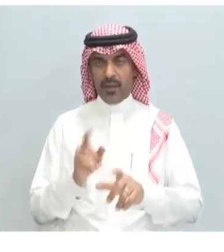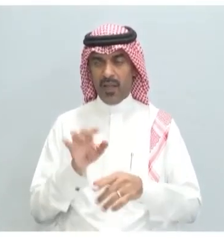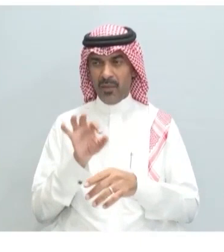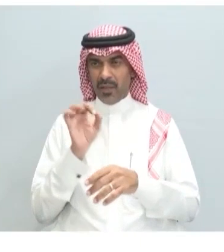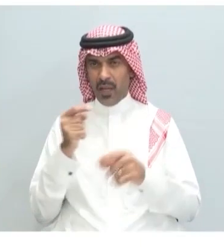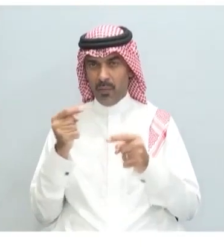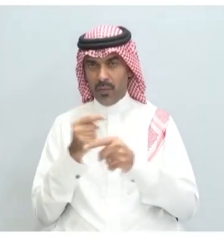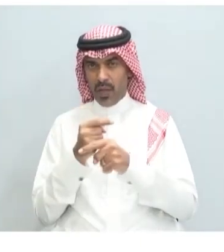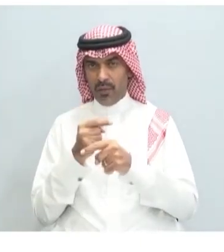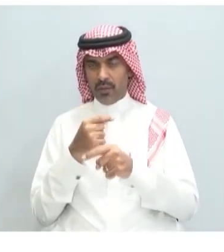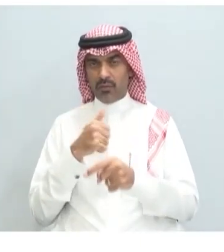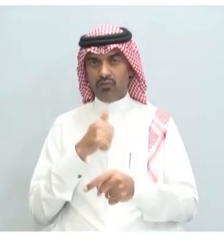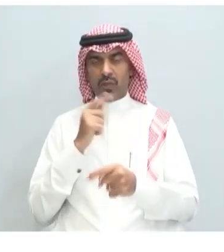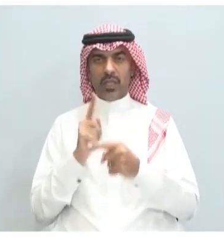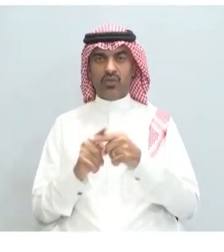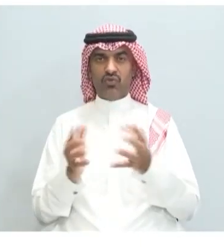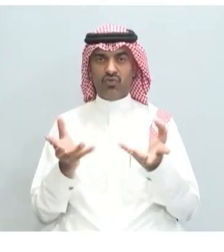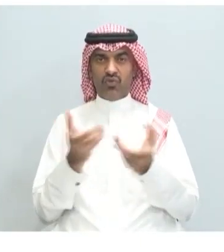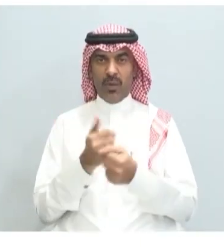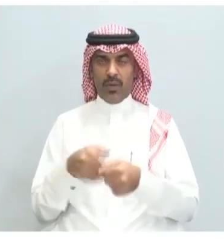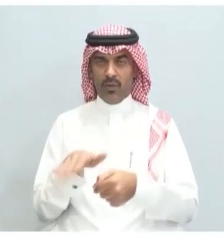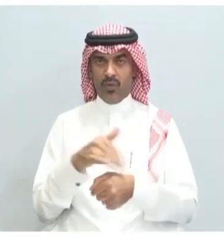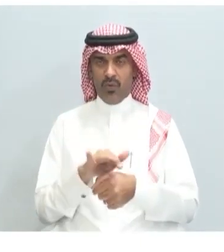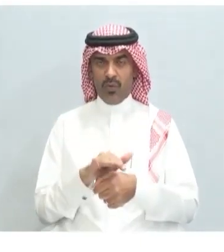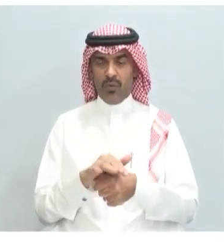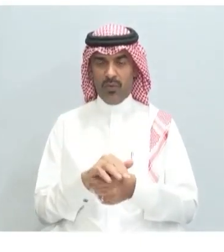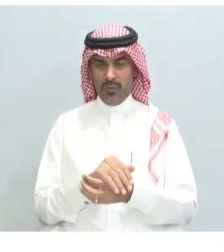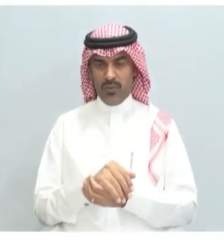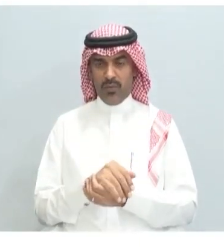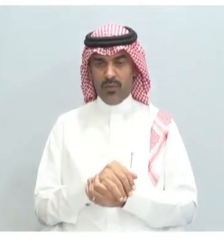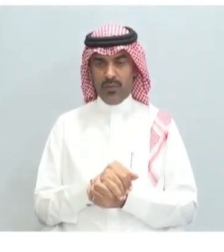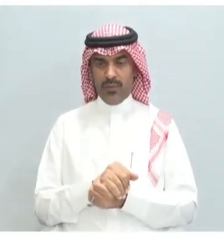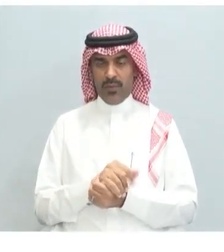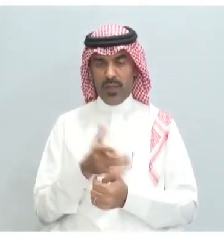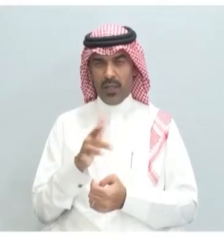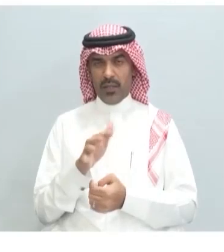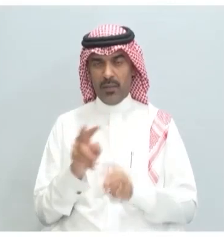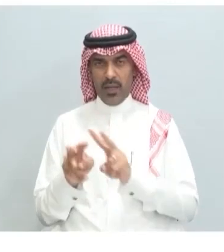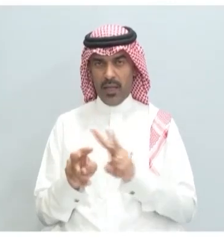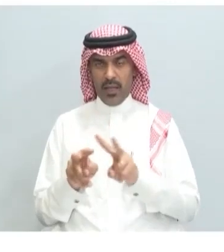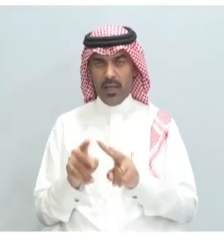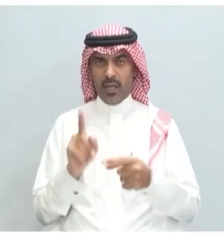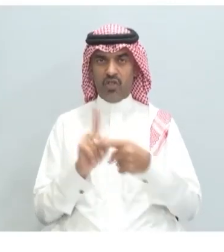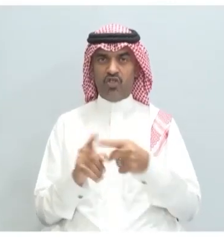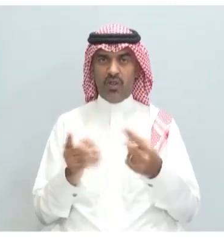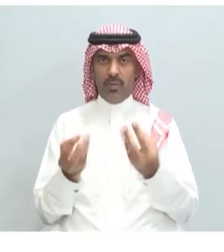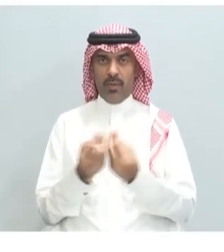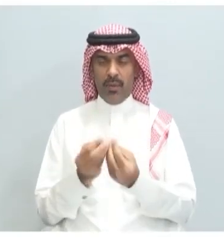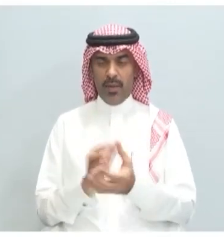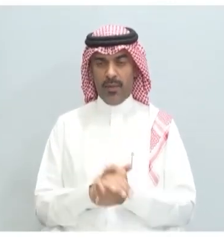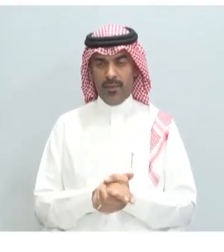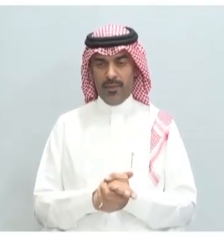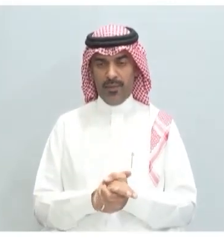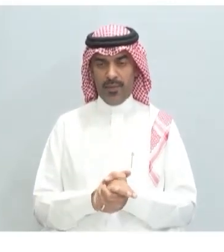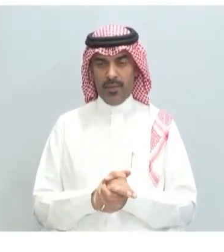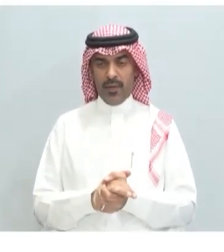نجمع ها في احتمال الحوادث المتنافيه سوف نجمع الاحتمالين سوف نجمع الاحتمالين على